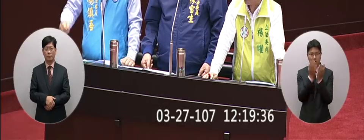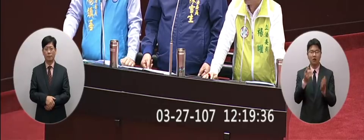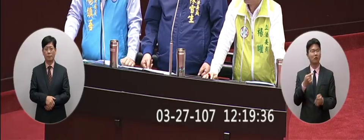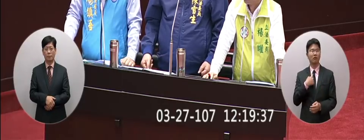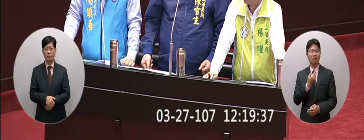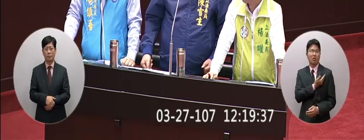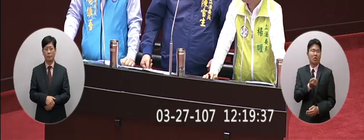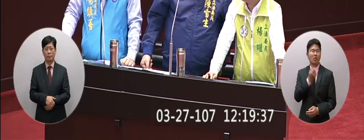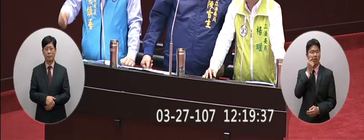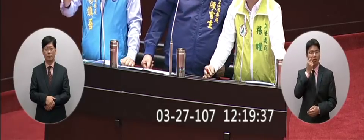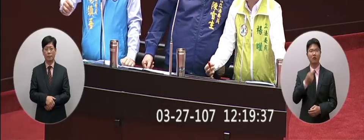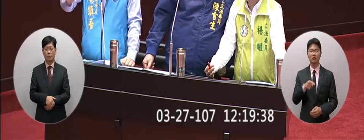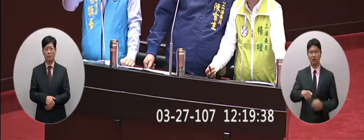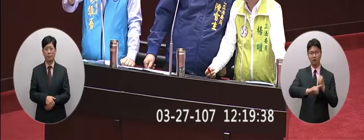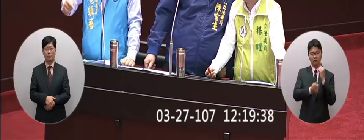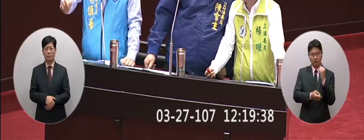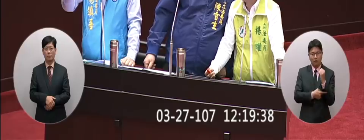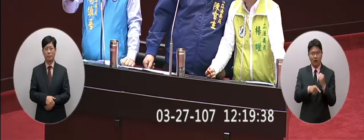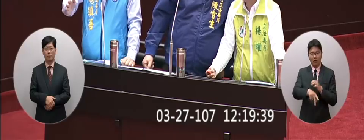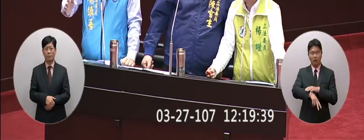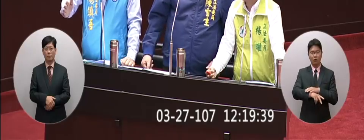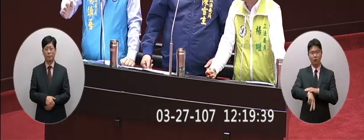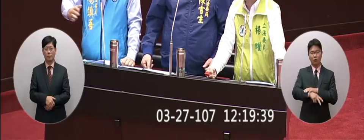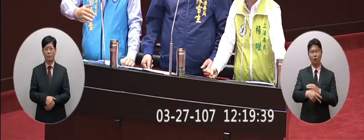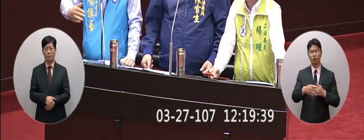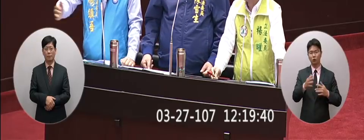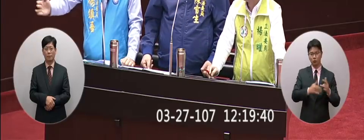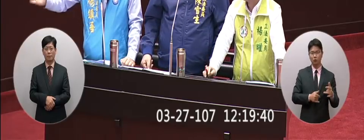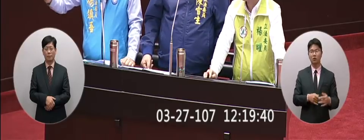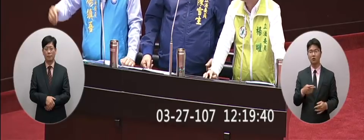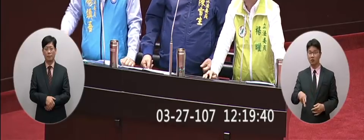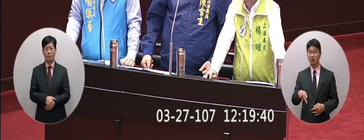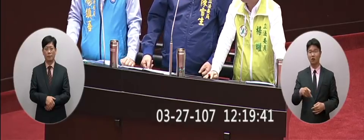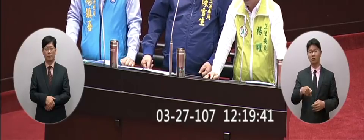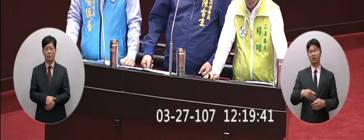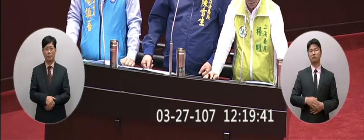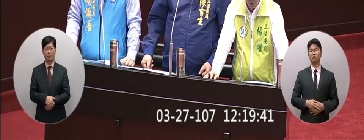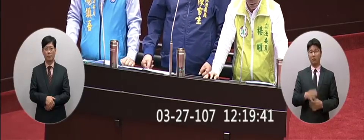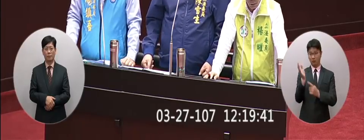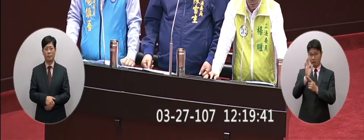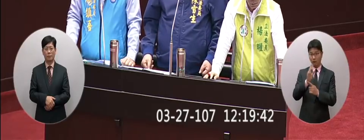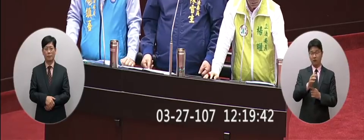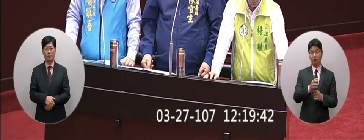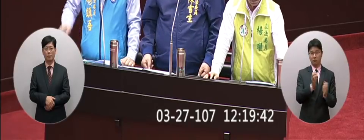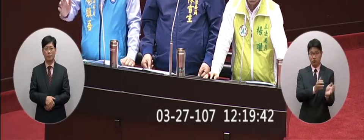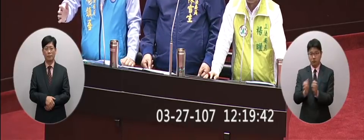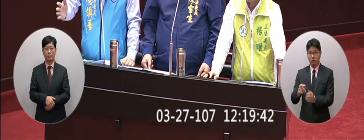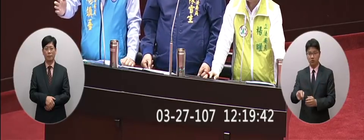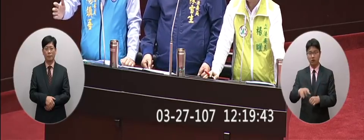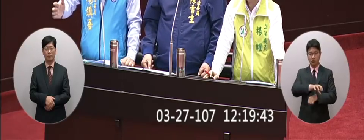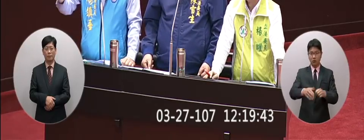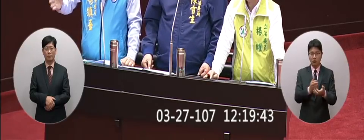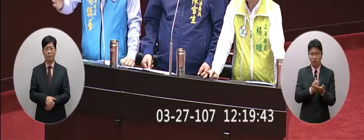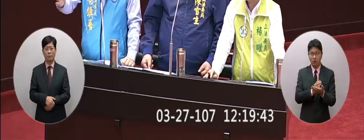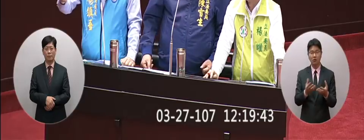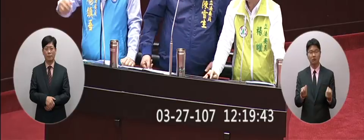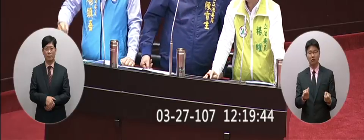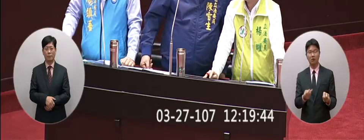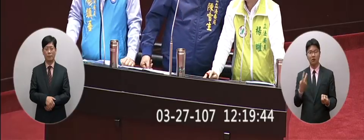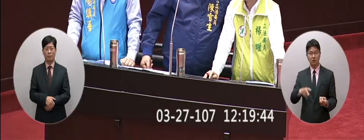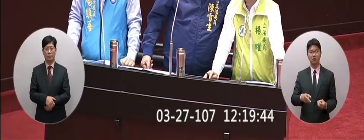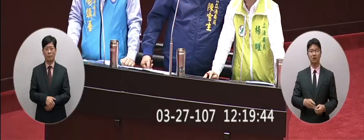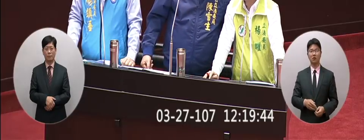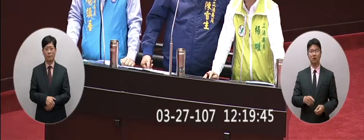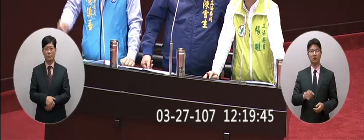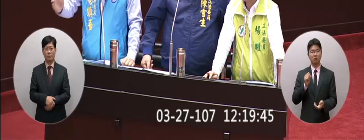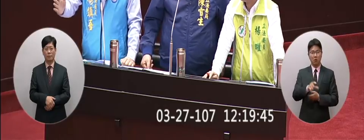规上的漏洞。为什么风机就可以这样切割之后不受环评 的限制，同时还可以享受最高的收购